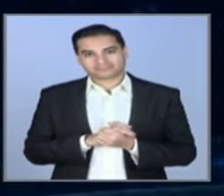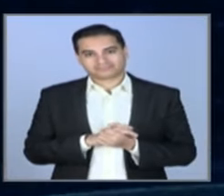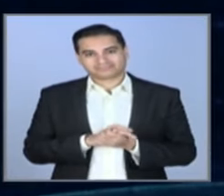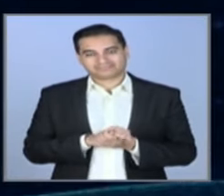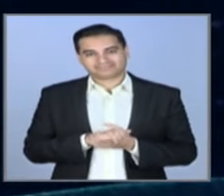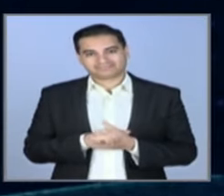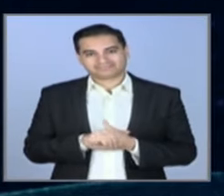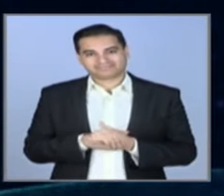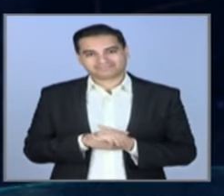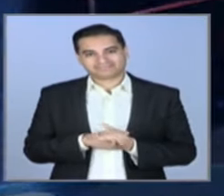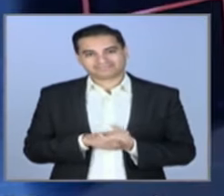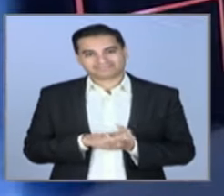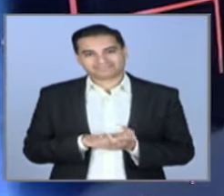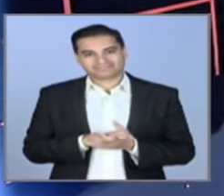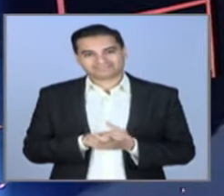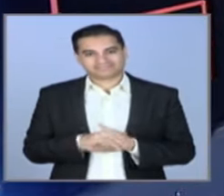تحت الضغط.